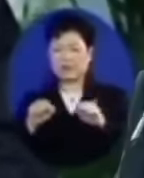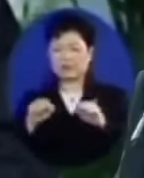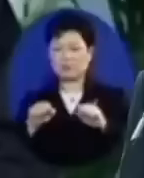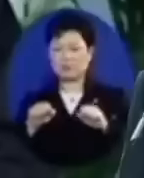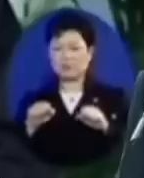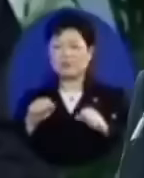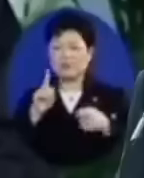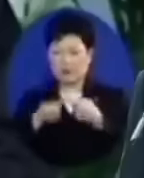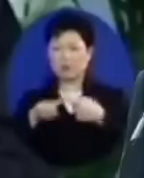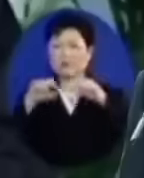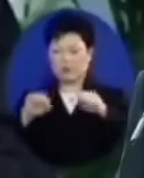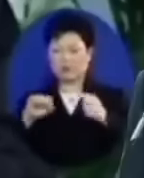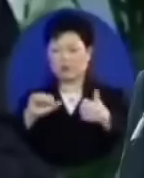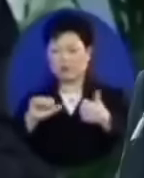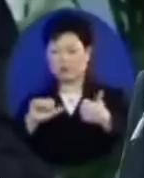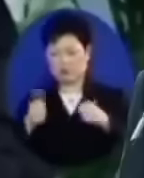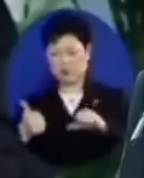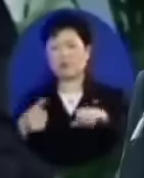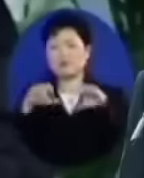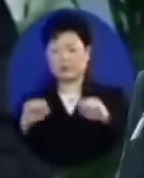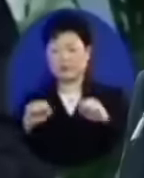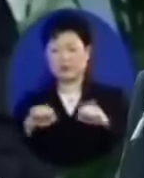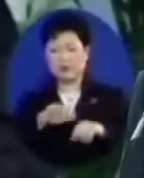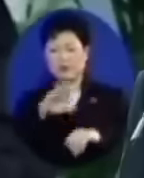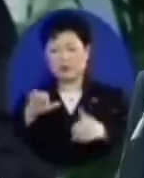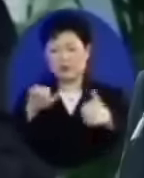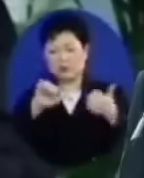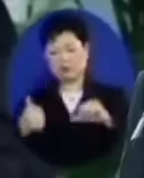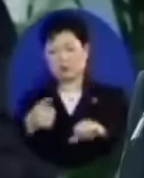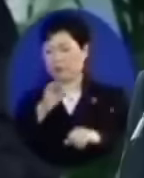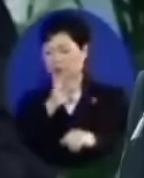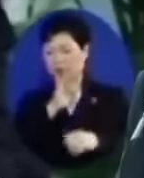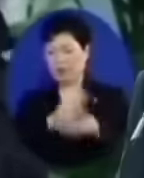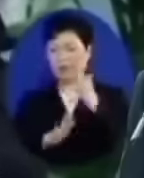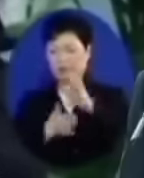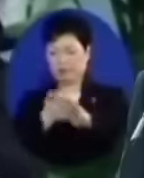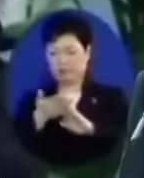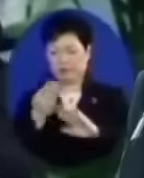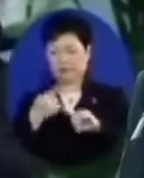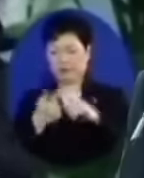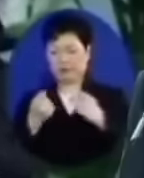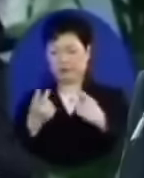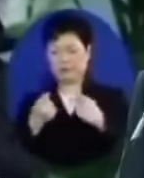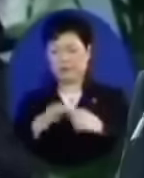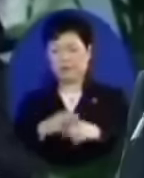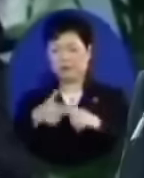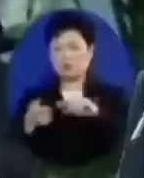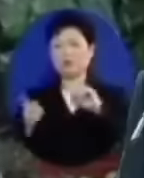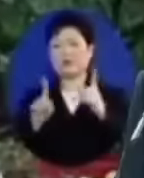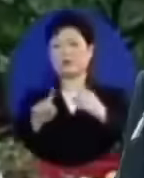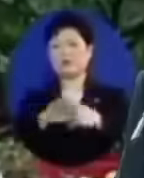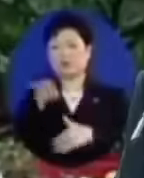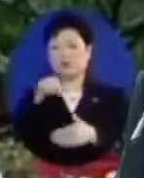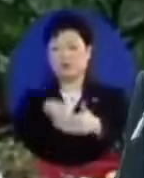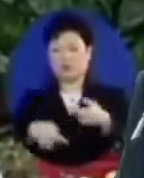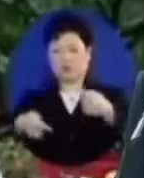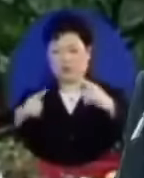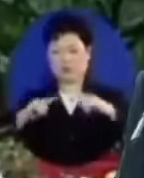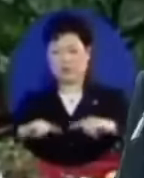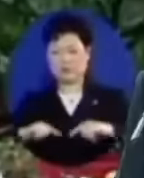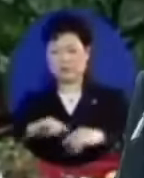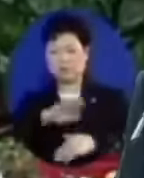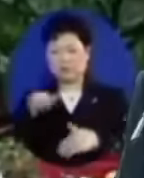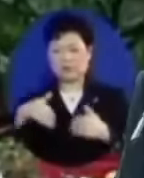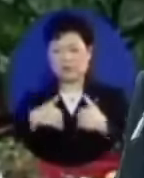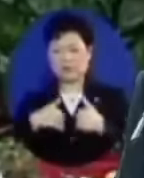죽어도 삽니다. 죽음은 우리에게 없습니다. 이러기 때문에 예수님의 부활은 우리 속에 들어와서